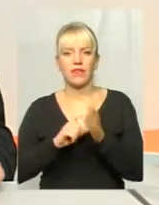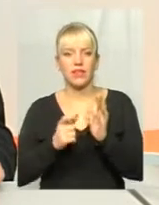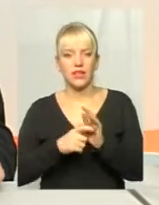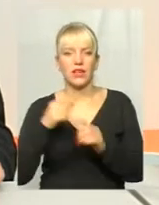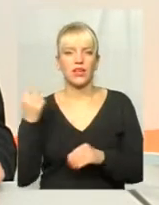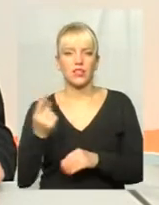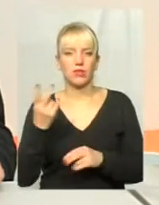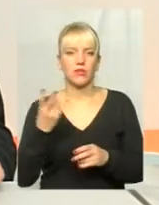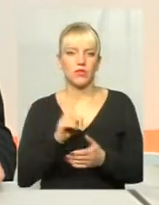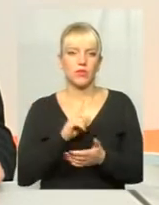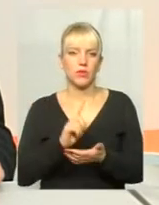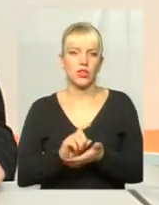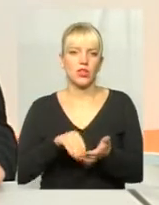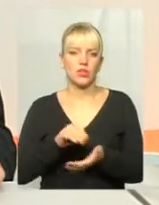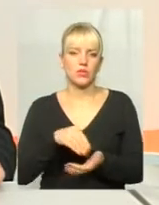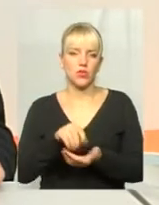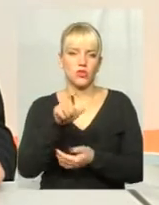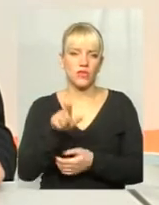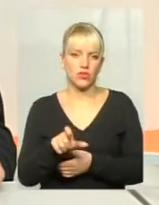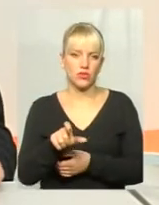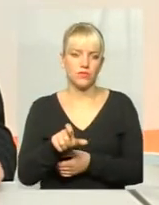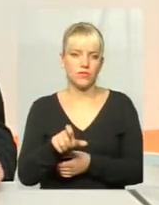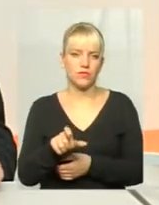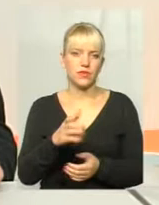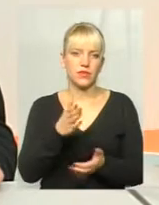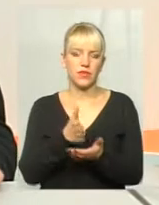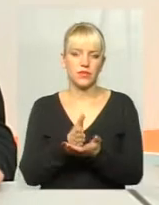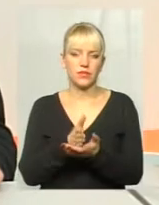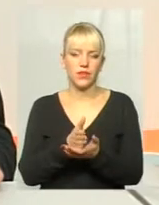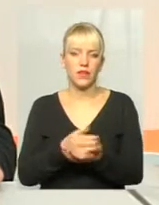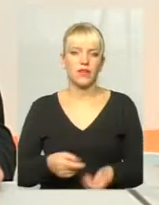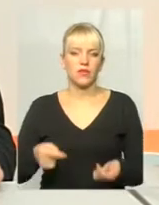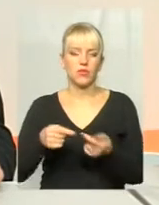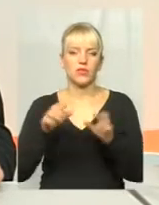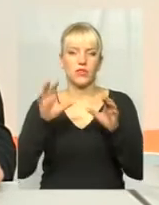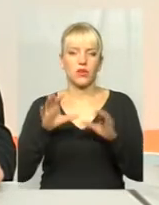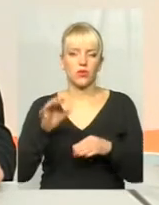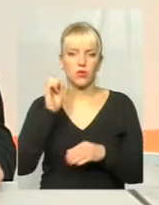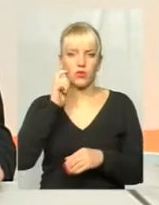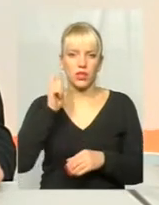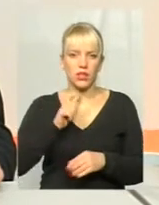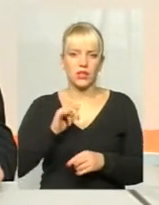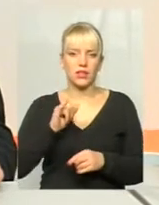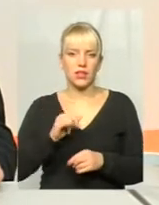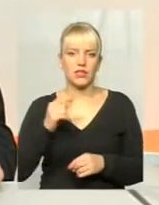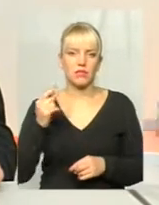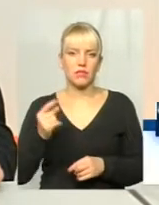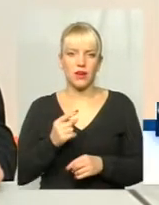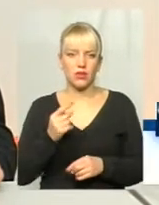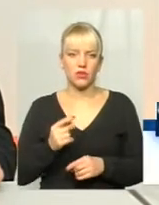лічильники зобов'язаний споживач. Є відповідні закони України, і з